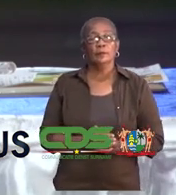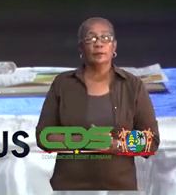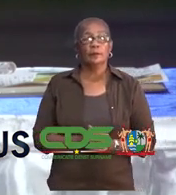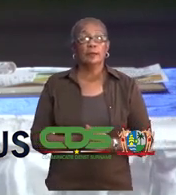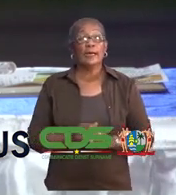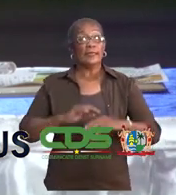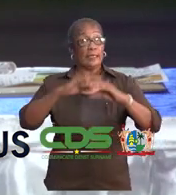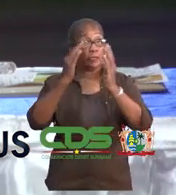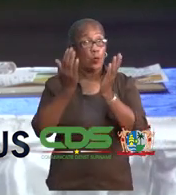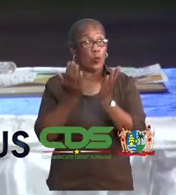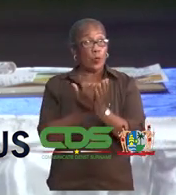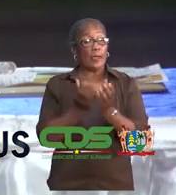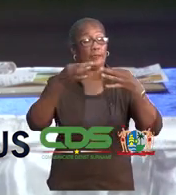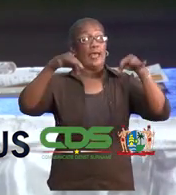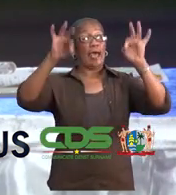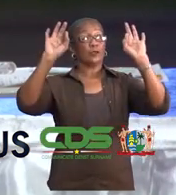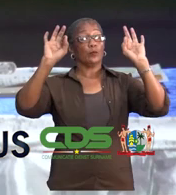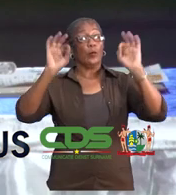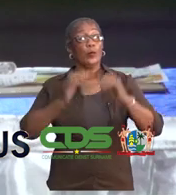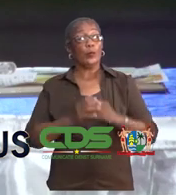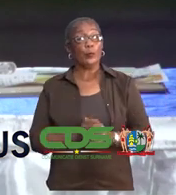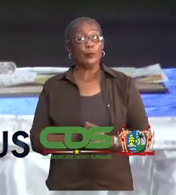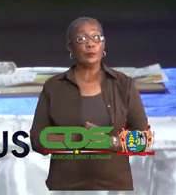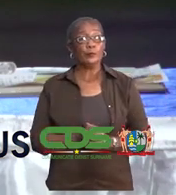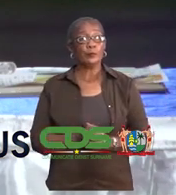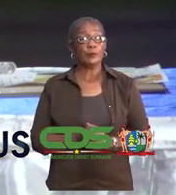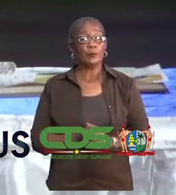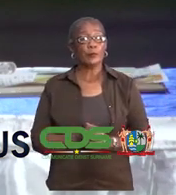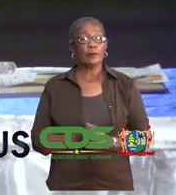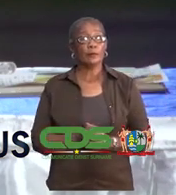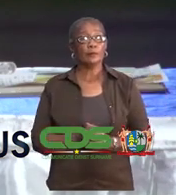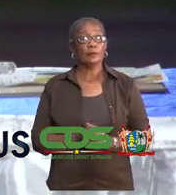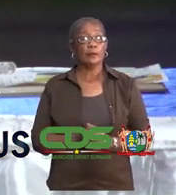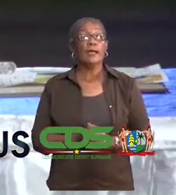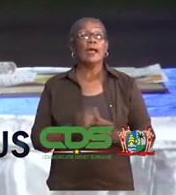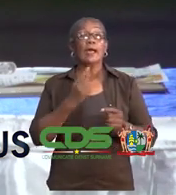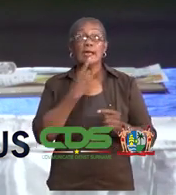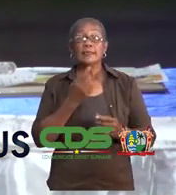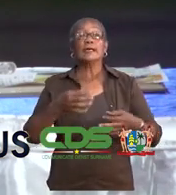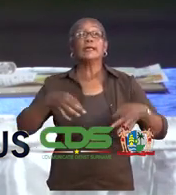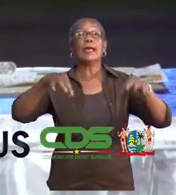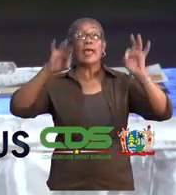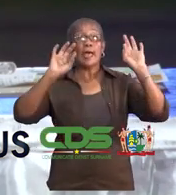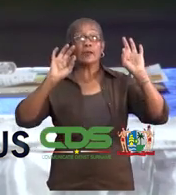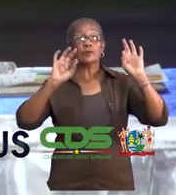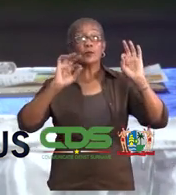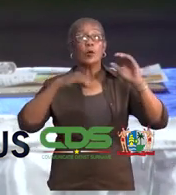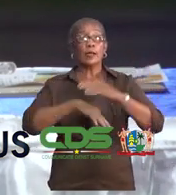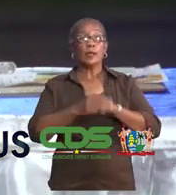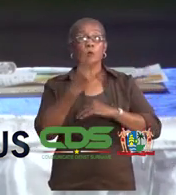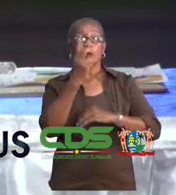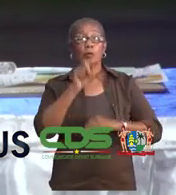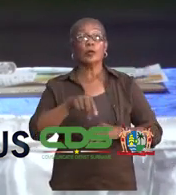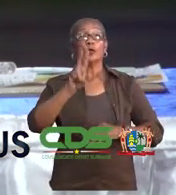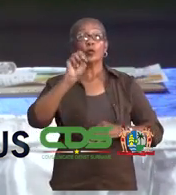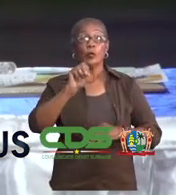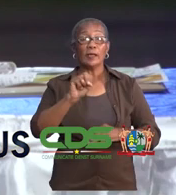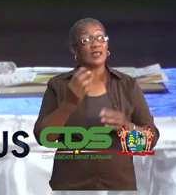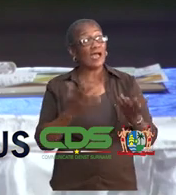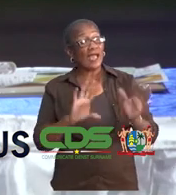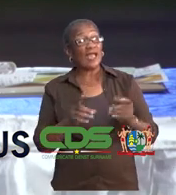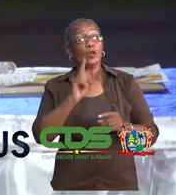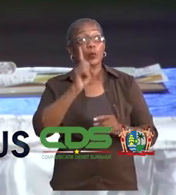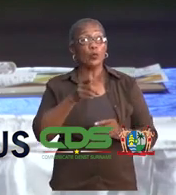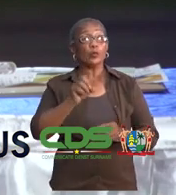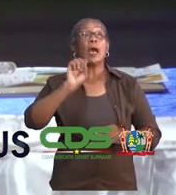Het is een wereldexpo. Het is een expo dat in 2020 gehouden had moeten worden, maar vanwege